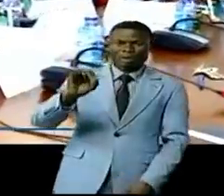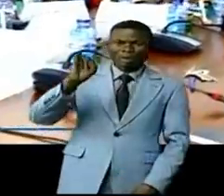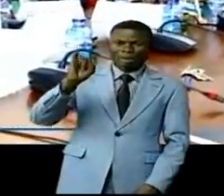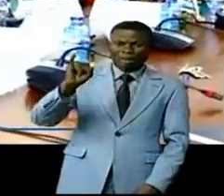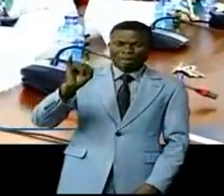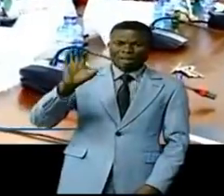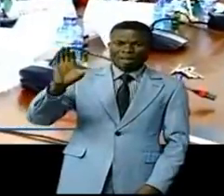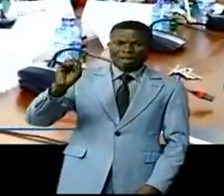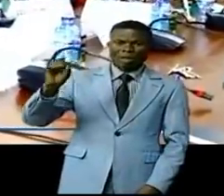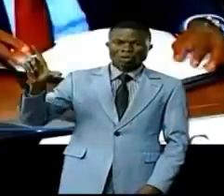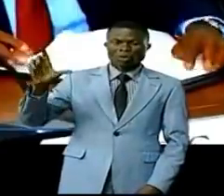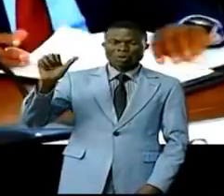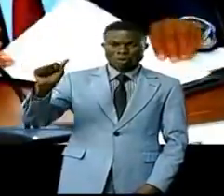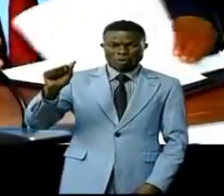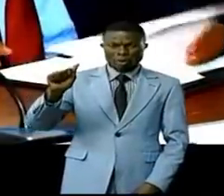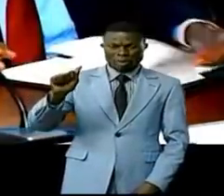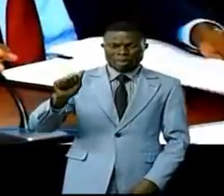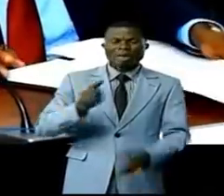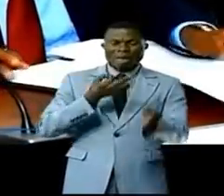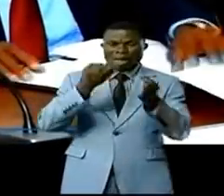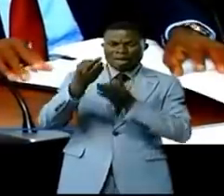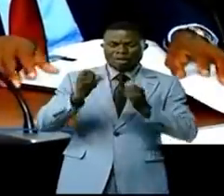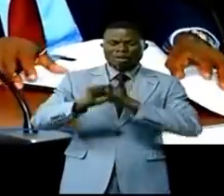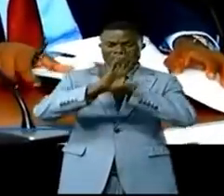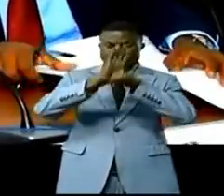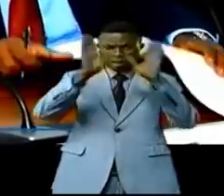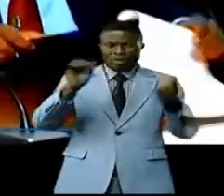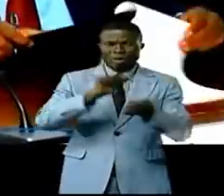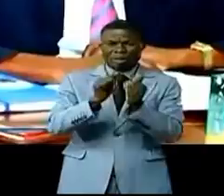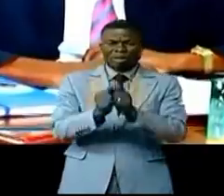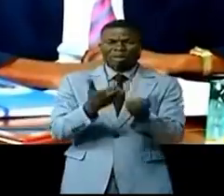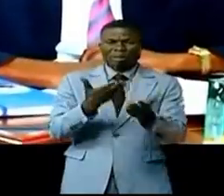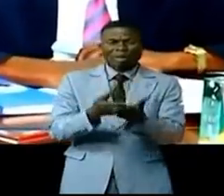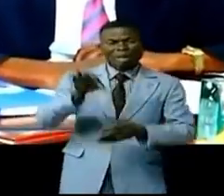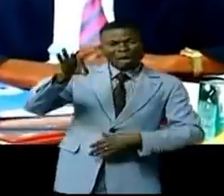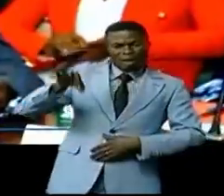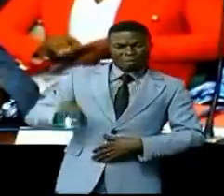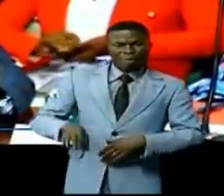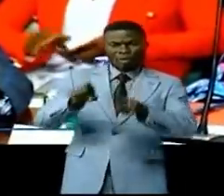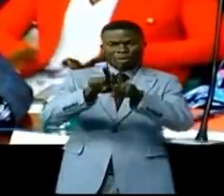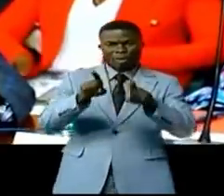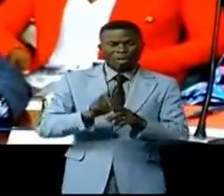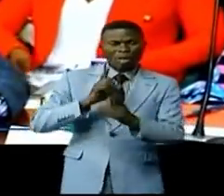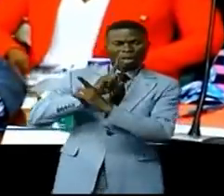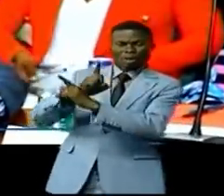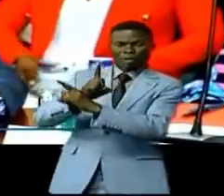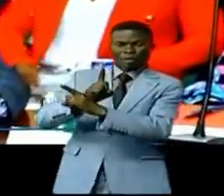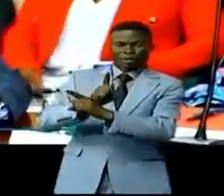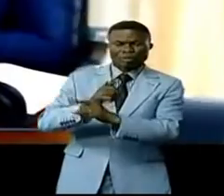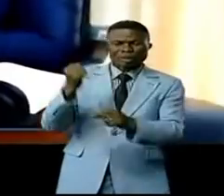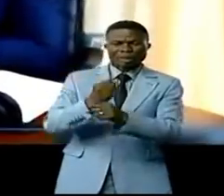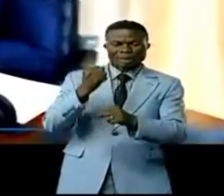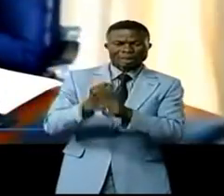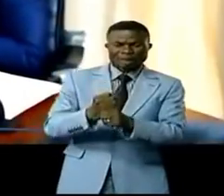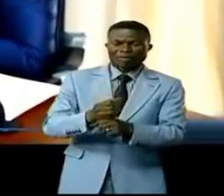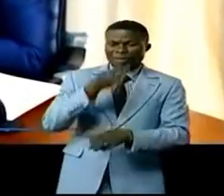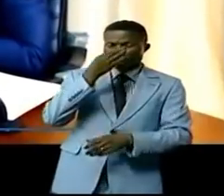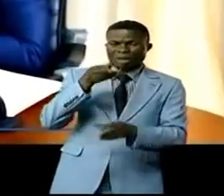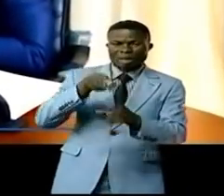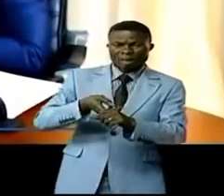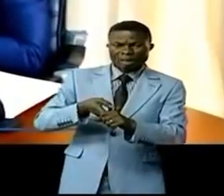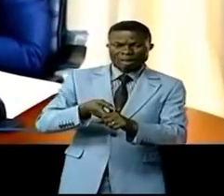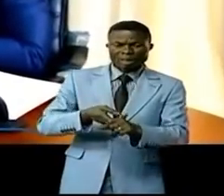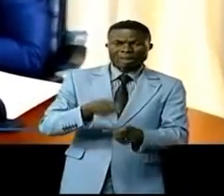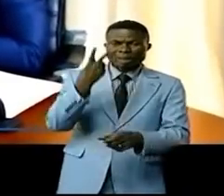les a réunis pour faire la lumière sur les pertes et manques à gagner ainsi que la protection de la profession pétrolière. Deux